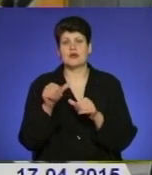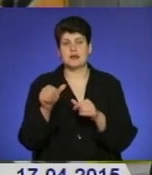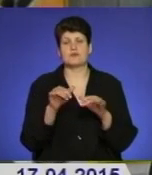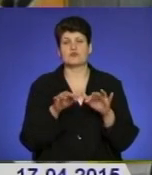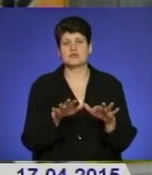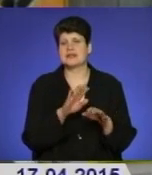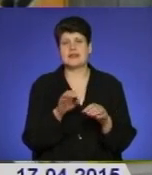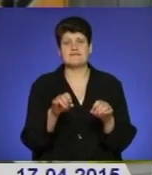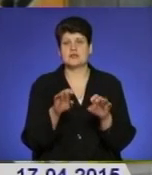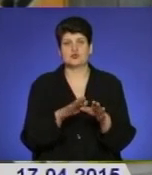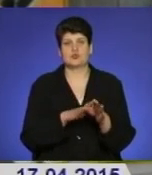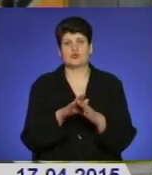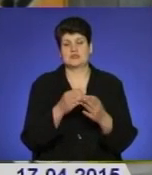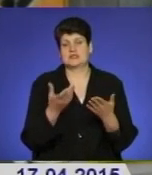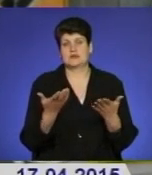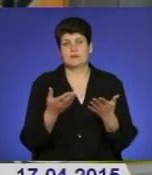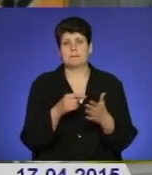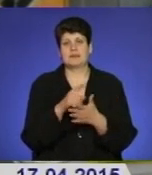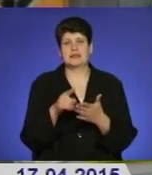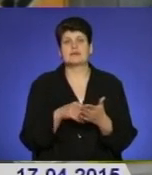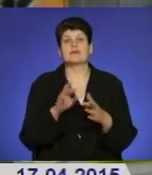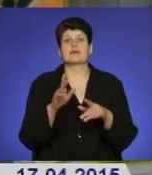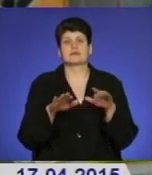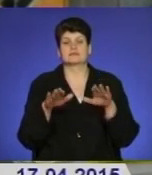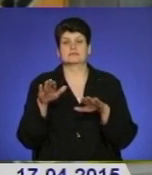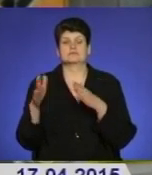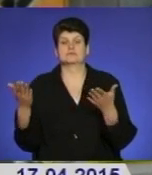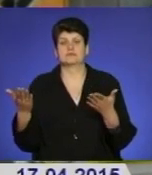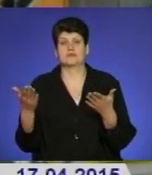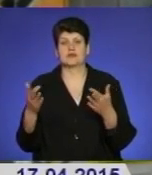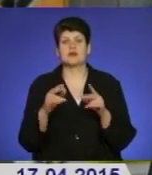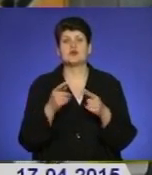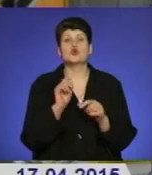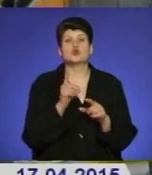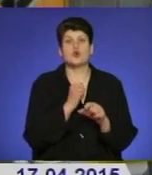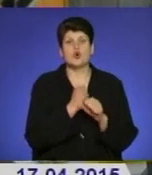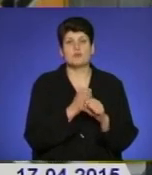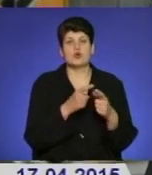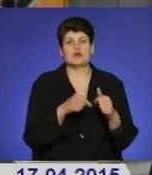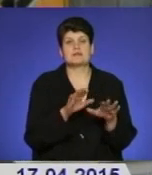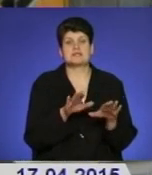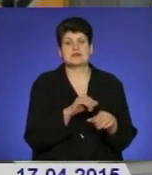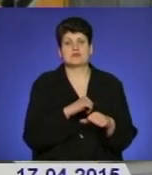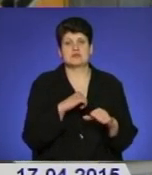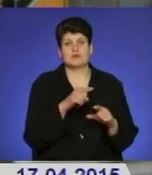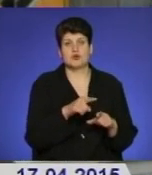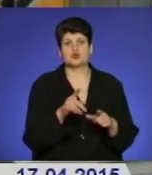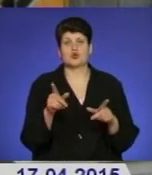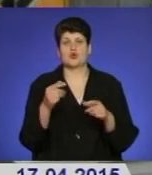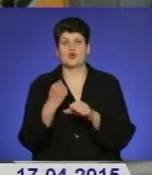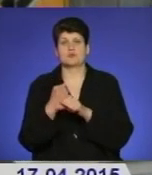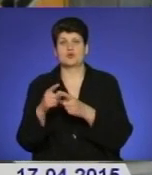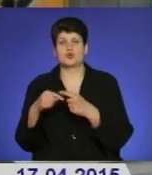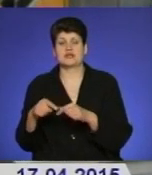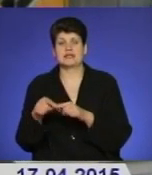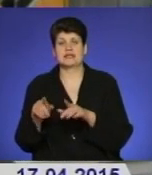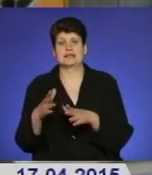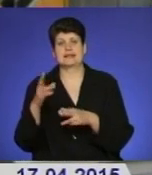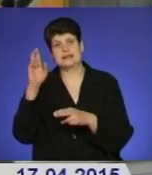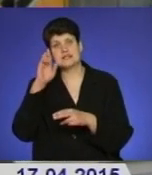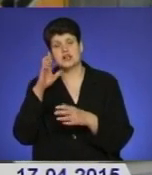вирішується повноцінно питання, як це має бути відрегульовано. Тобто немає чіткого розмежування, що роблять органи місцевого самоврядування, що роблять органи державної влади. Це створює певні